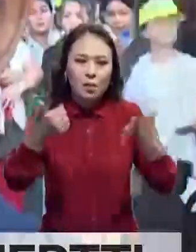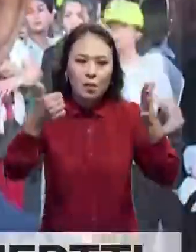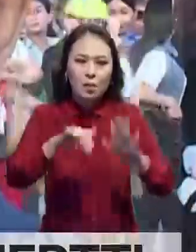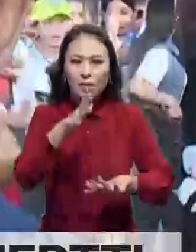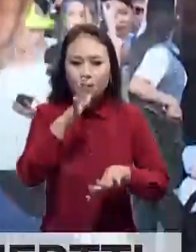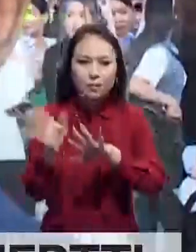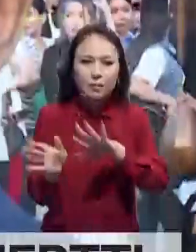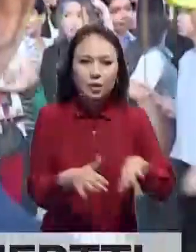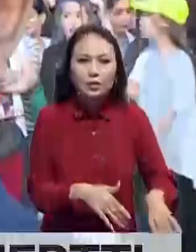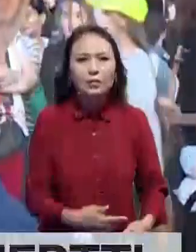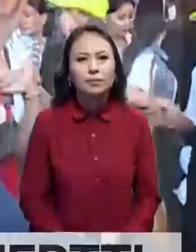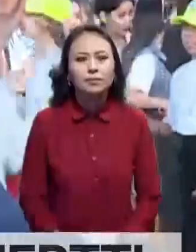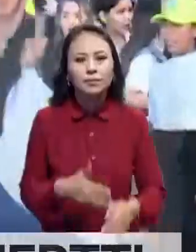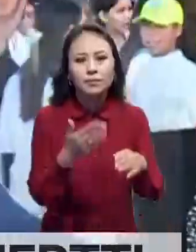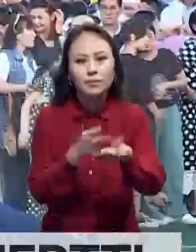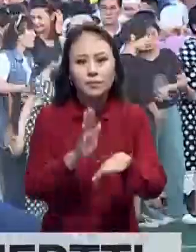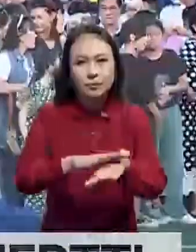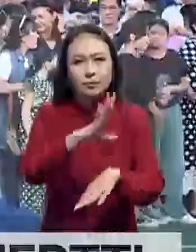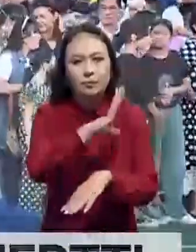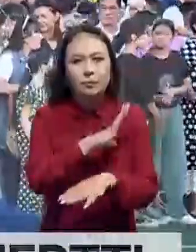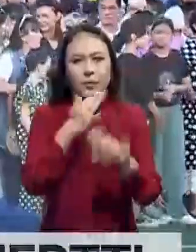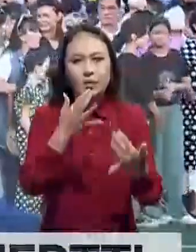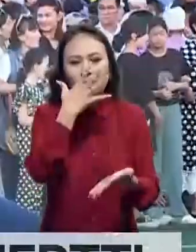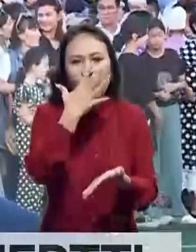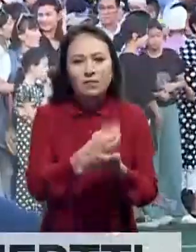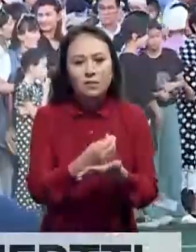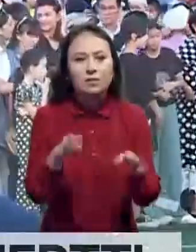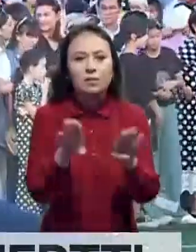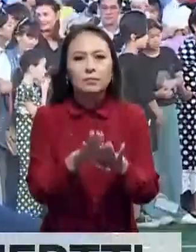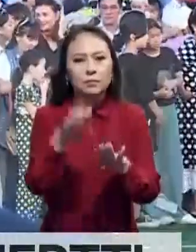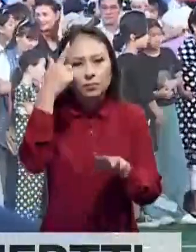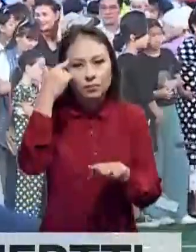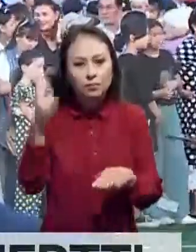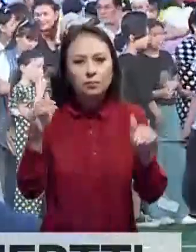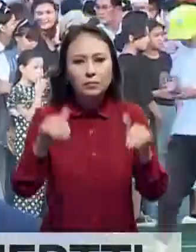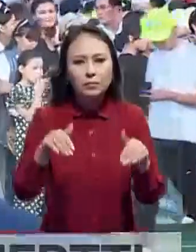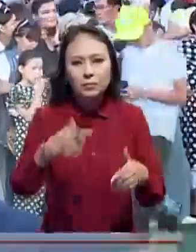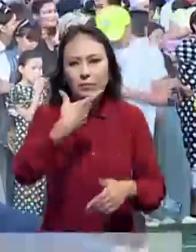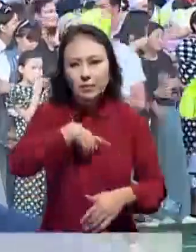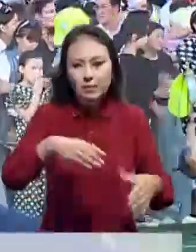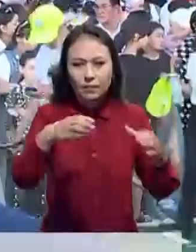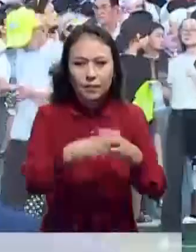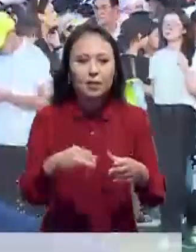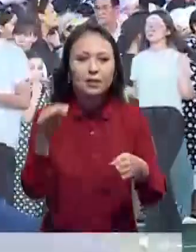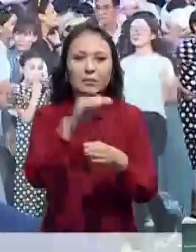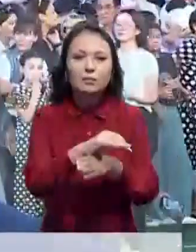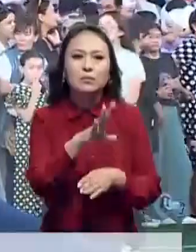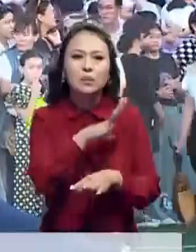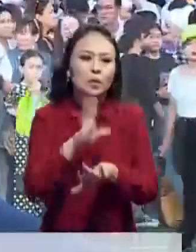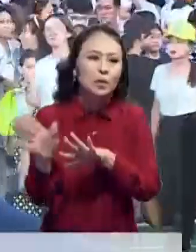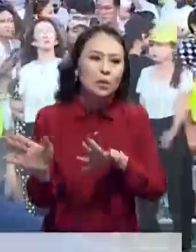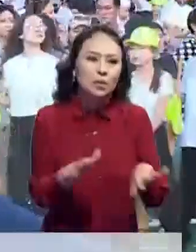кеткен. Қиындығы болды. Біз ең бірінші бұларды өз мектептерінде дайындап, бөліп-бөліп, колледждерді өздерінде, содан кейін 2-3 ай өткеннен